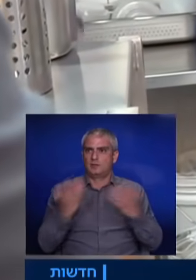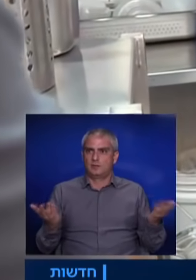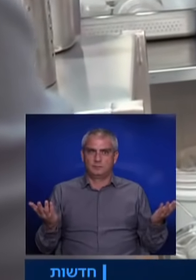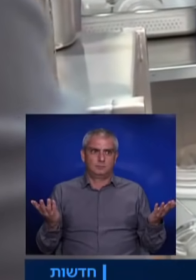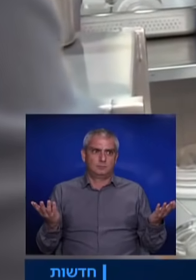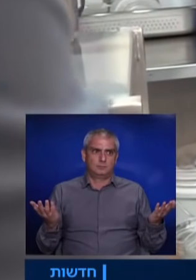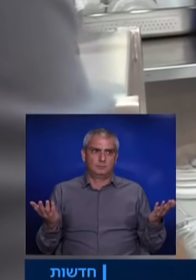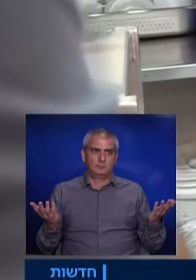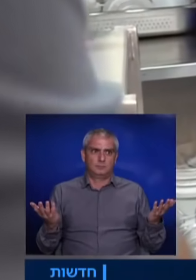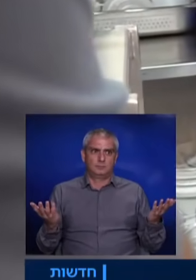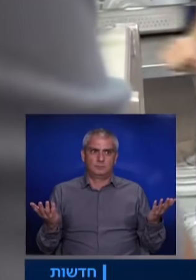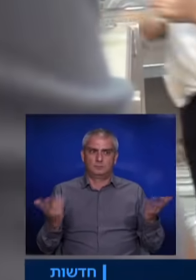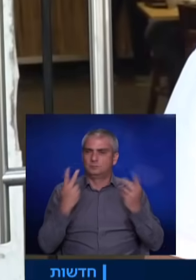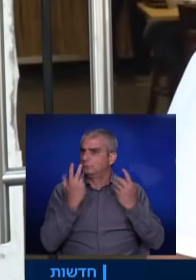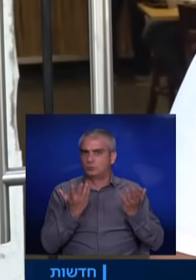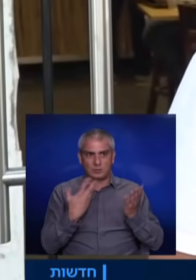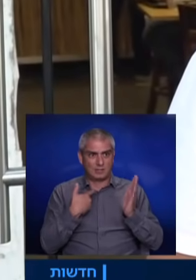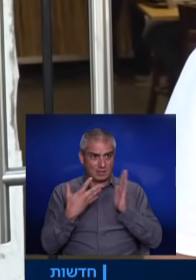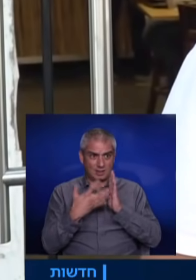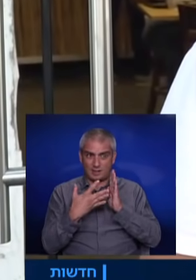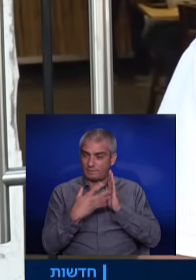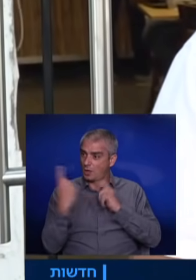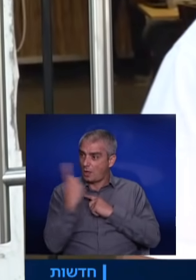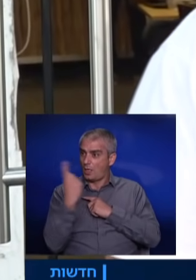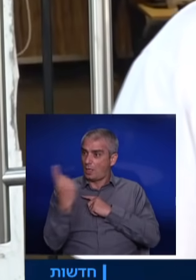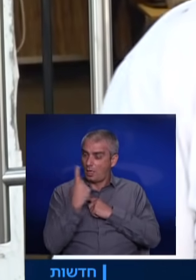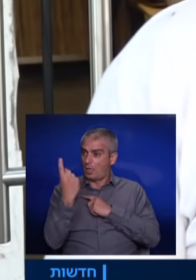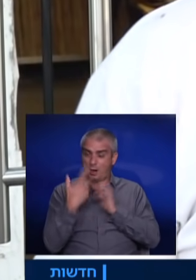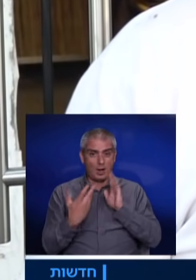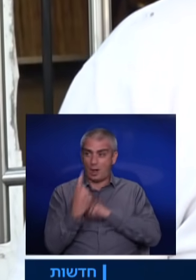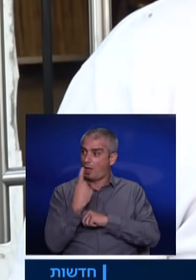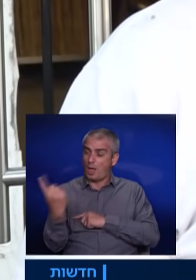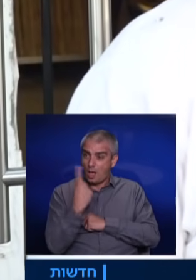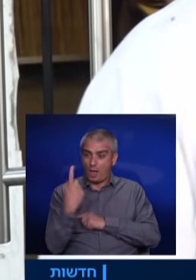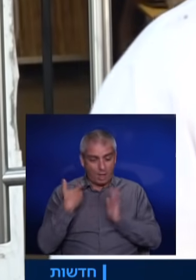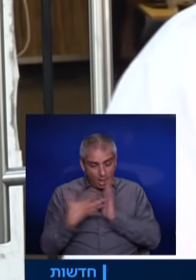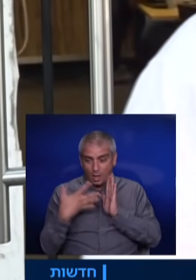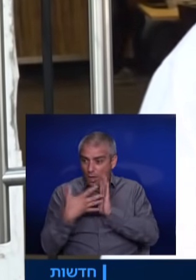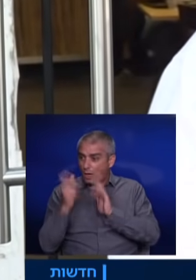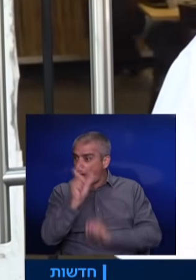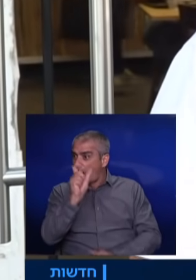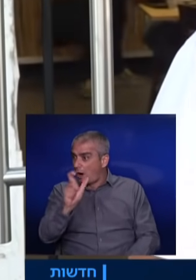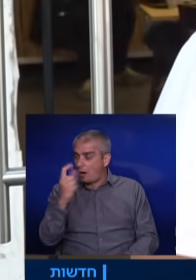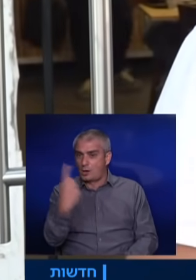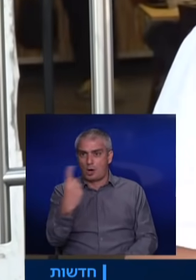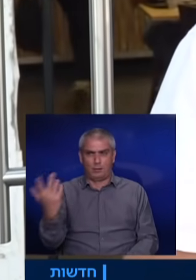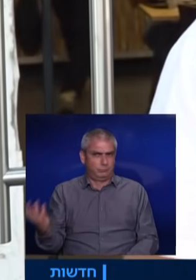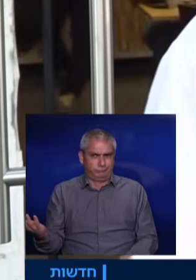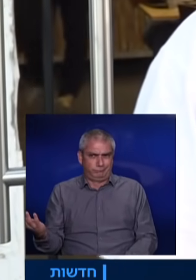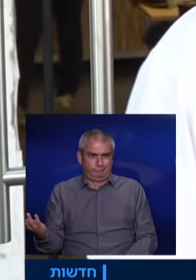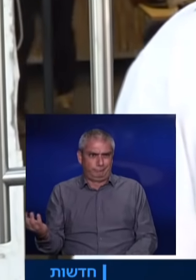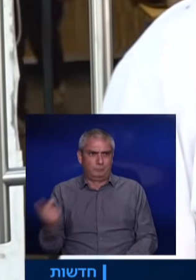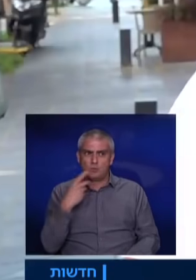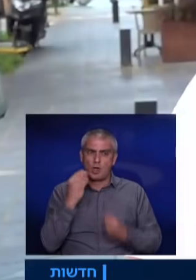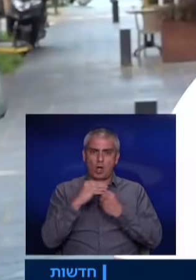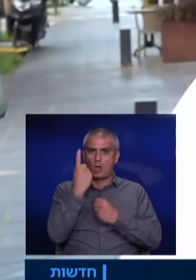8 עובדים, המשמעות של לבדוק תו ירוק לכל לקוח שנכנס היא בעצם להביא עוד